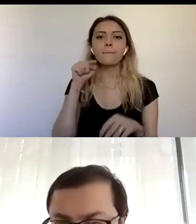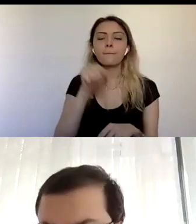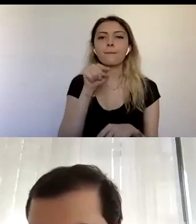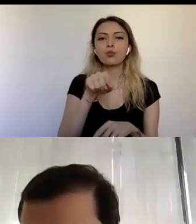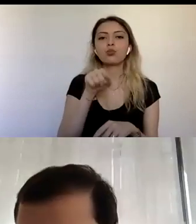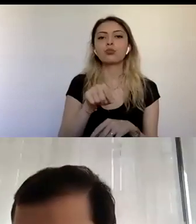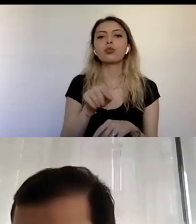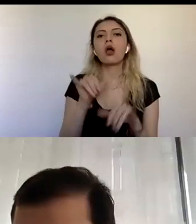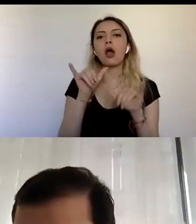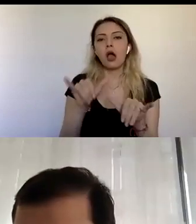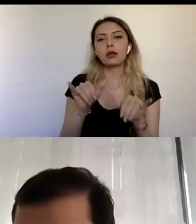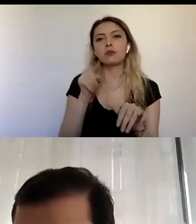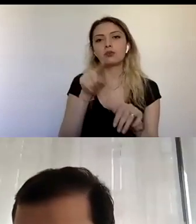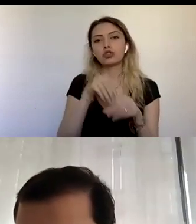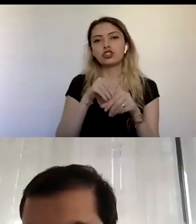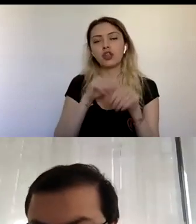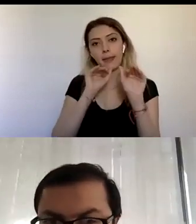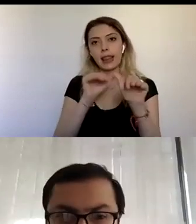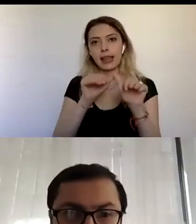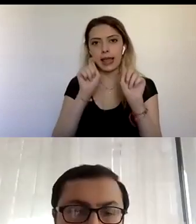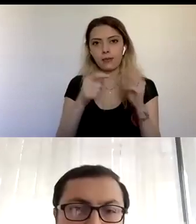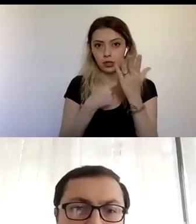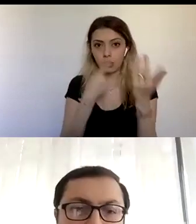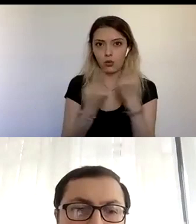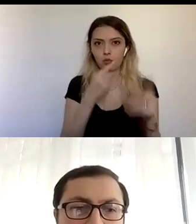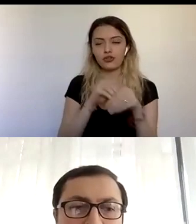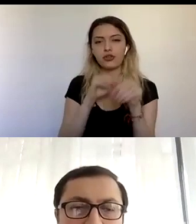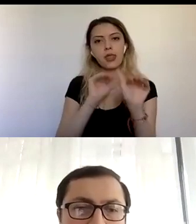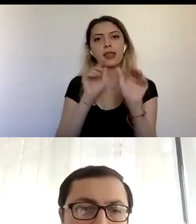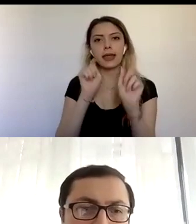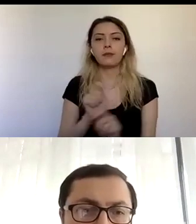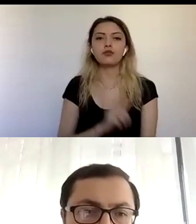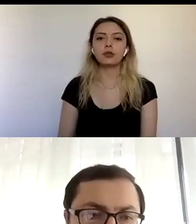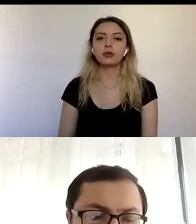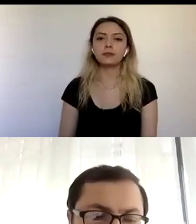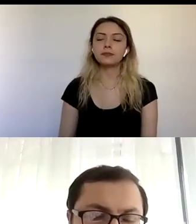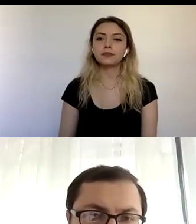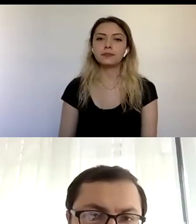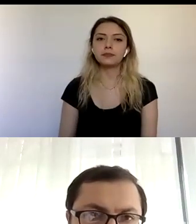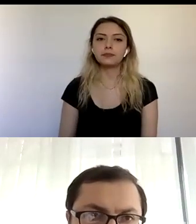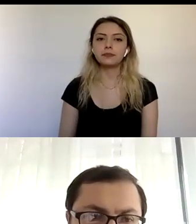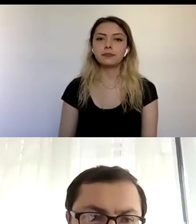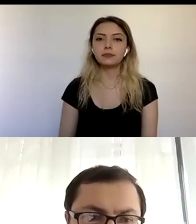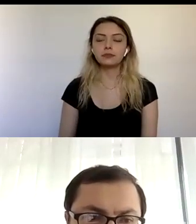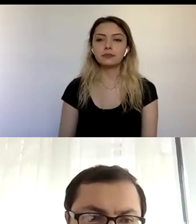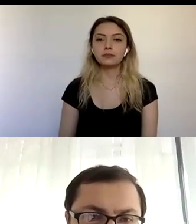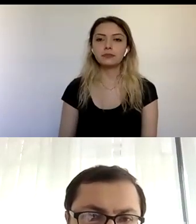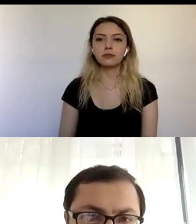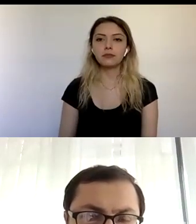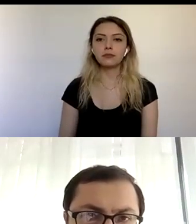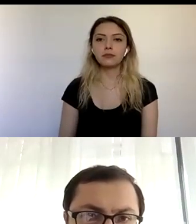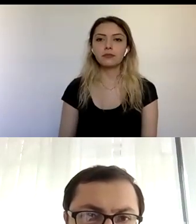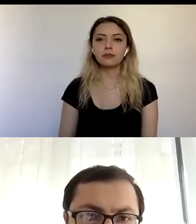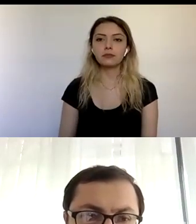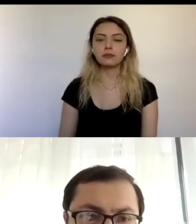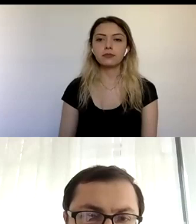yayınladılar. Takso'da benzer şekilde sivil toplum örgütlerine dijital araçlarla ilgili bir destek